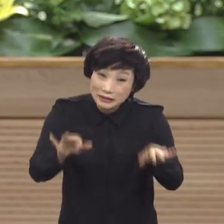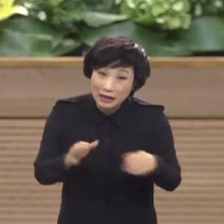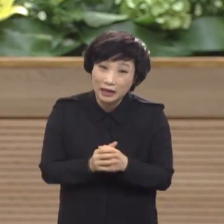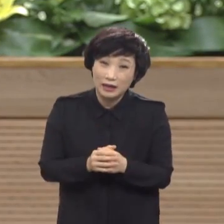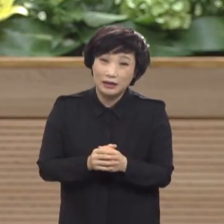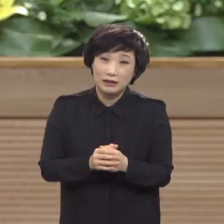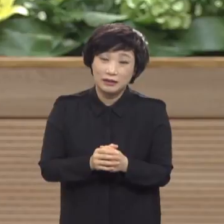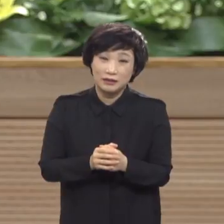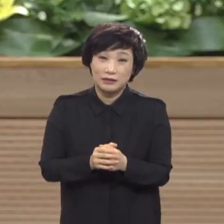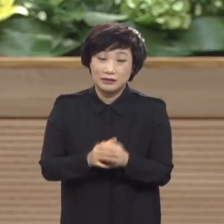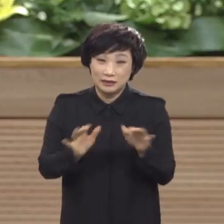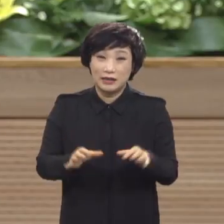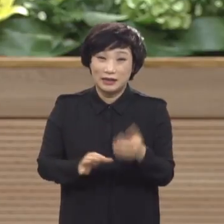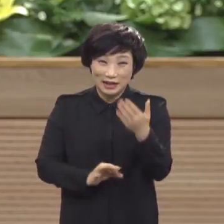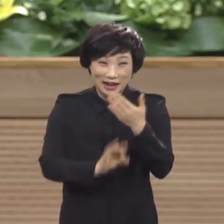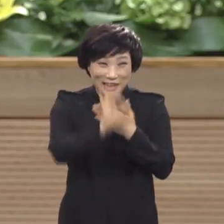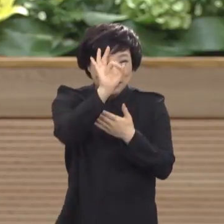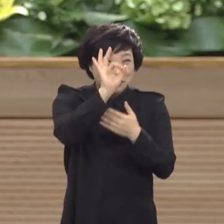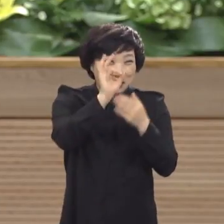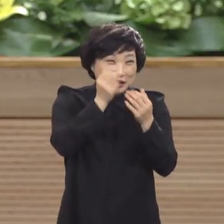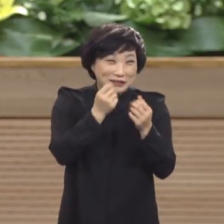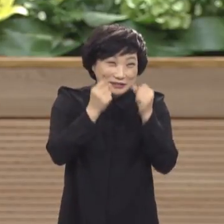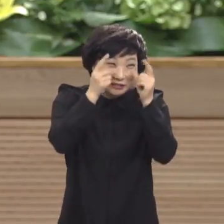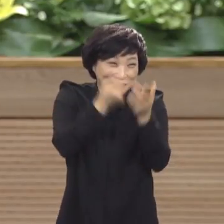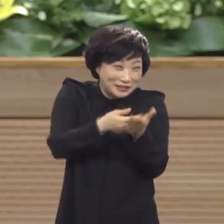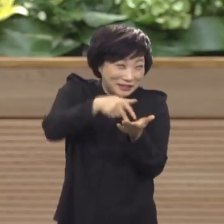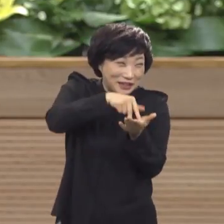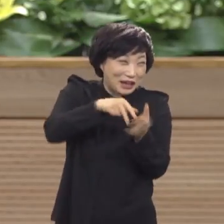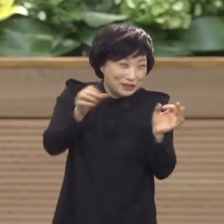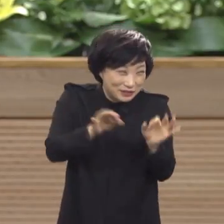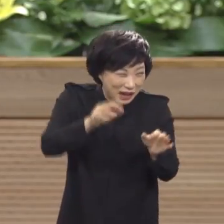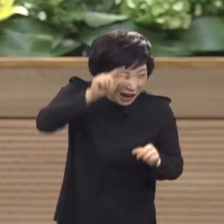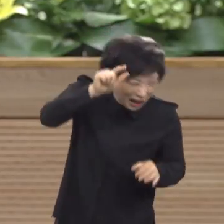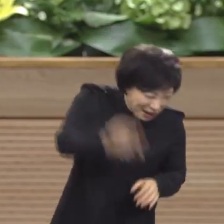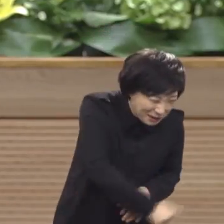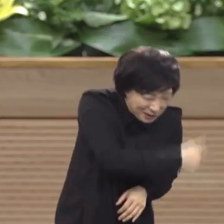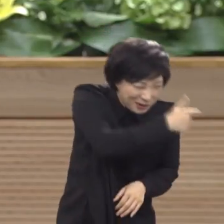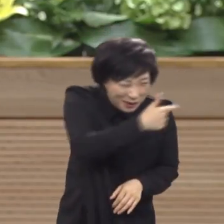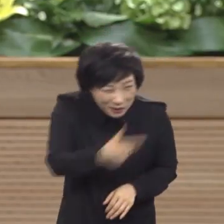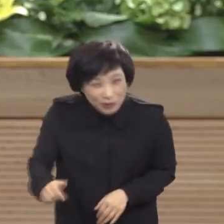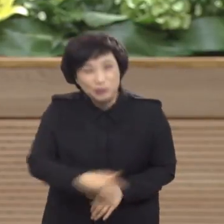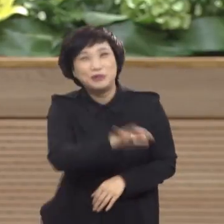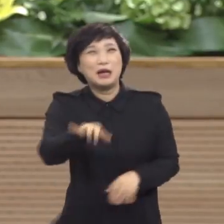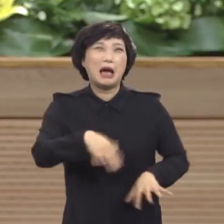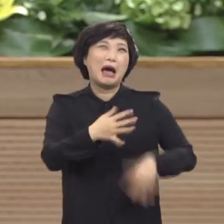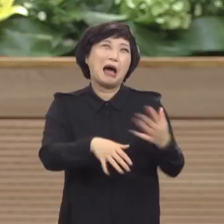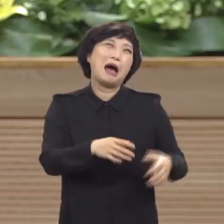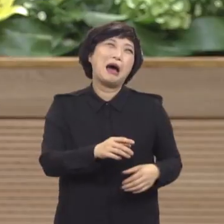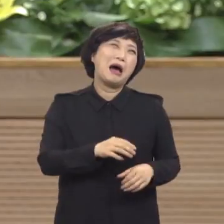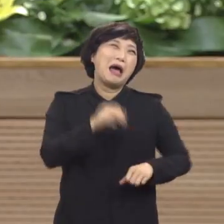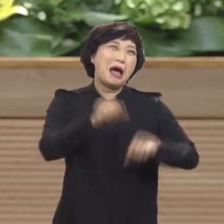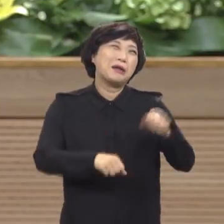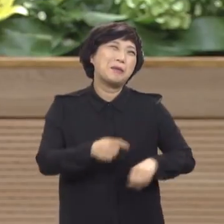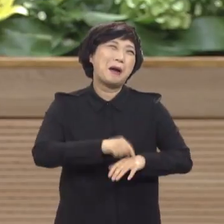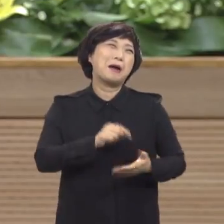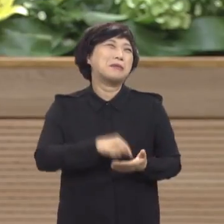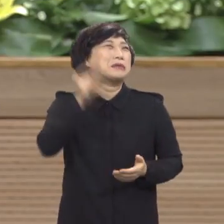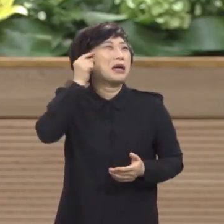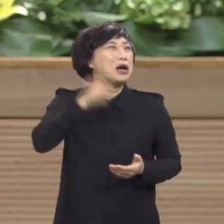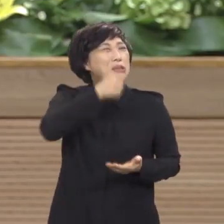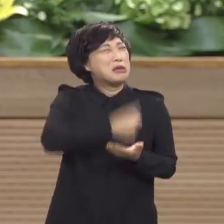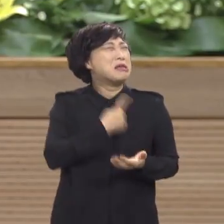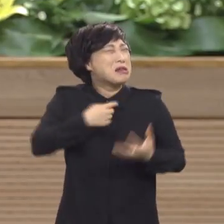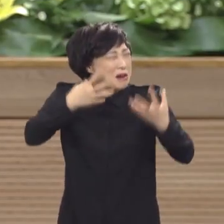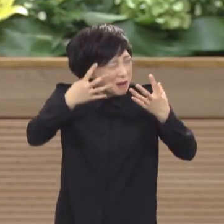정말로 아침에 눈만 뜨면 하루 종일 언행심사 속에 많은 죄를